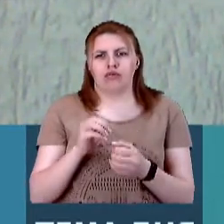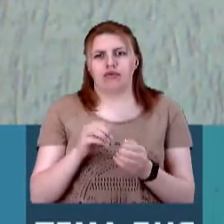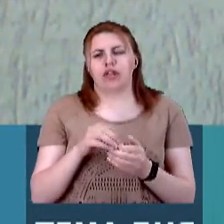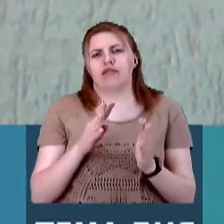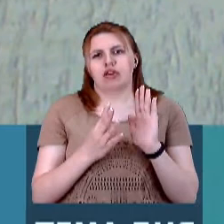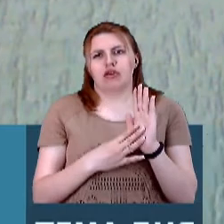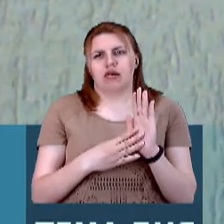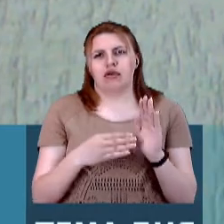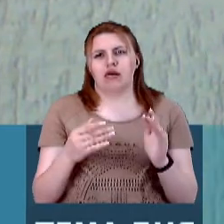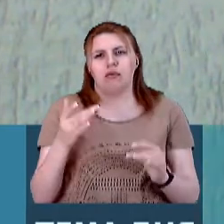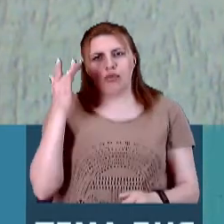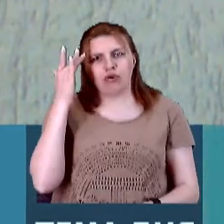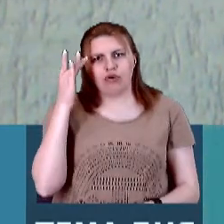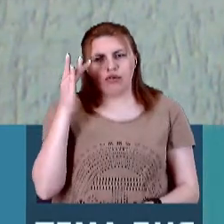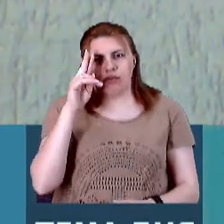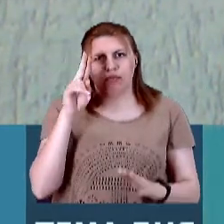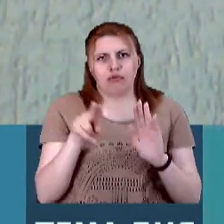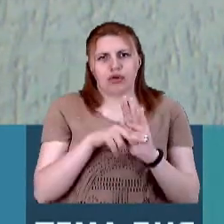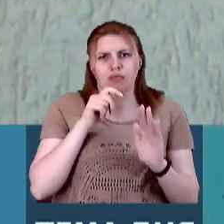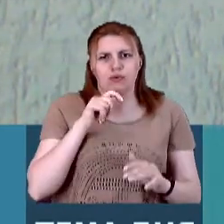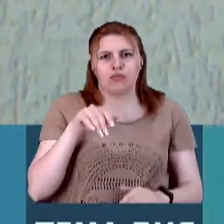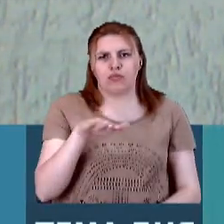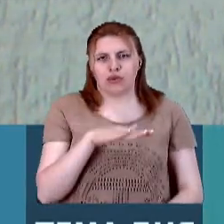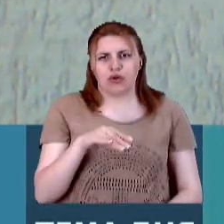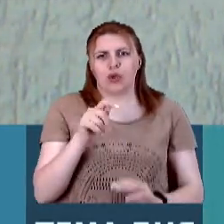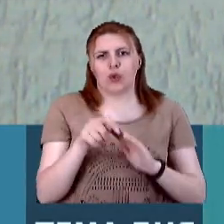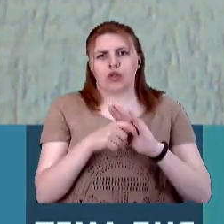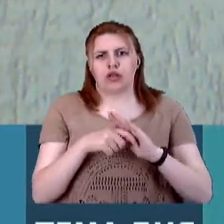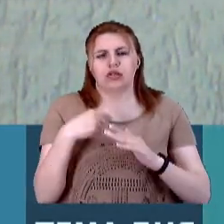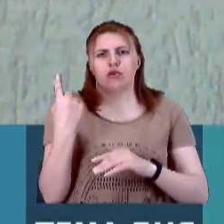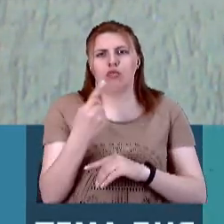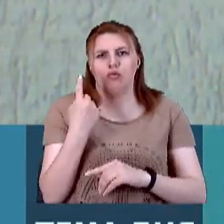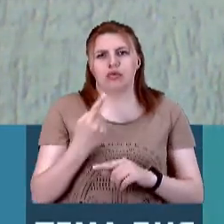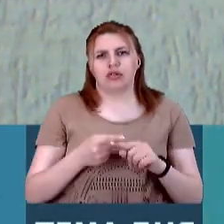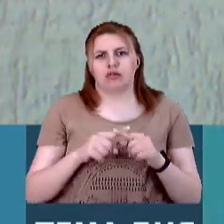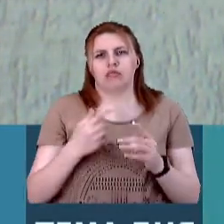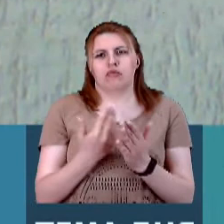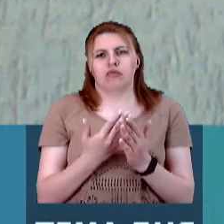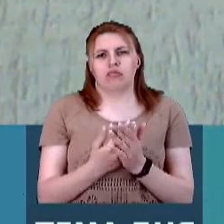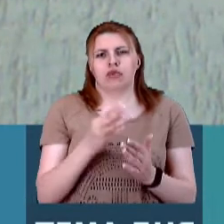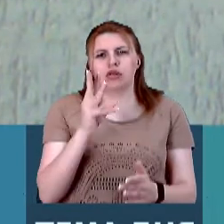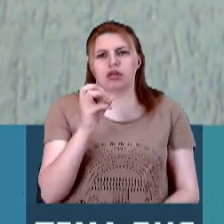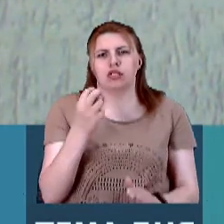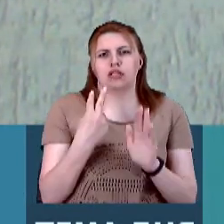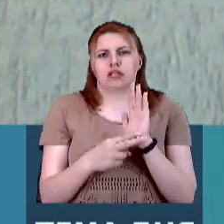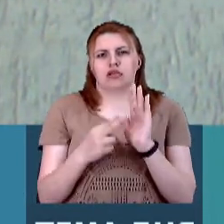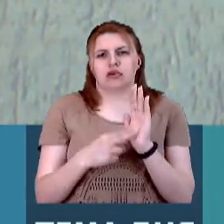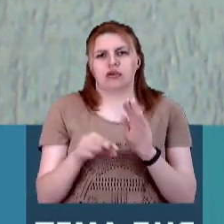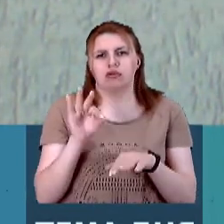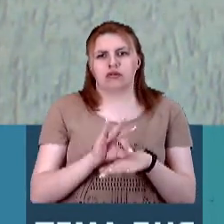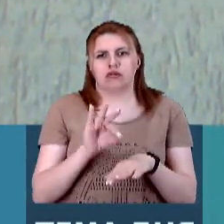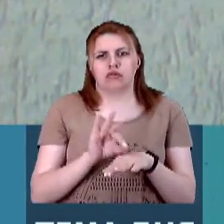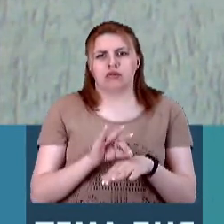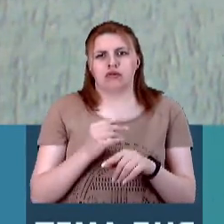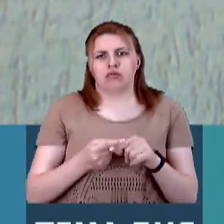порівняння, на території контрольованої ЗСУ, мається на увазі Донецької області, це приблизно 370 захворювань.